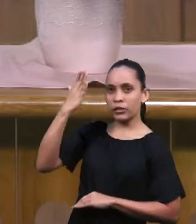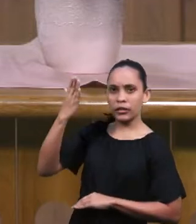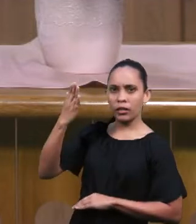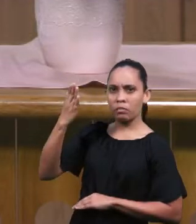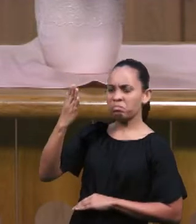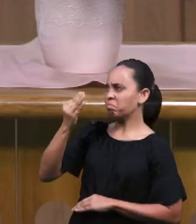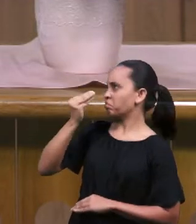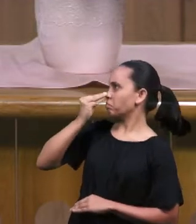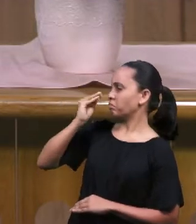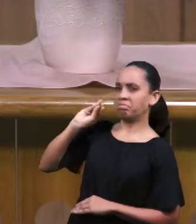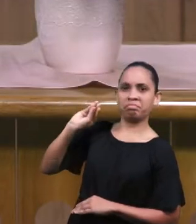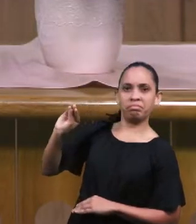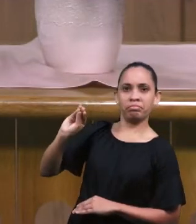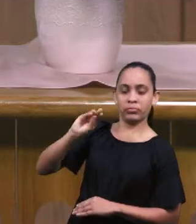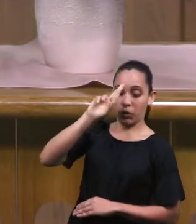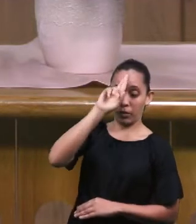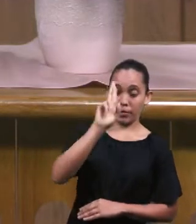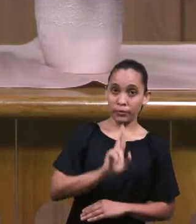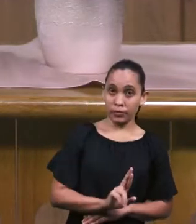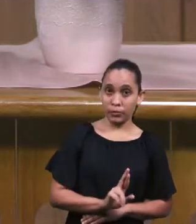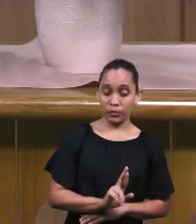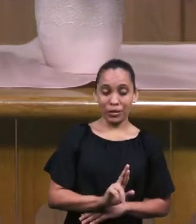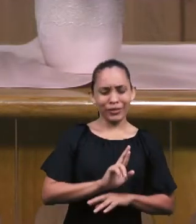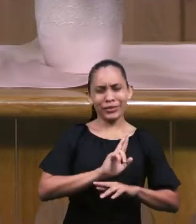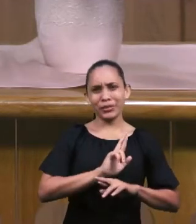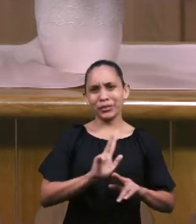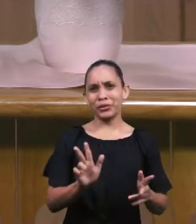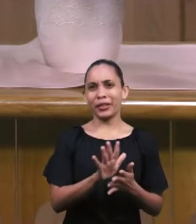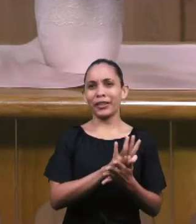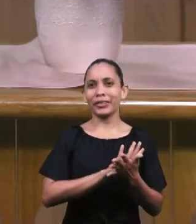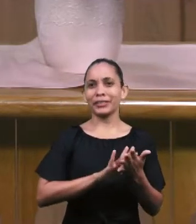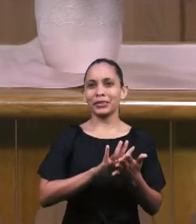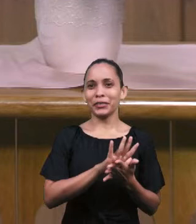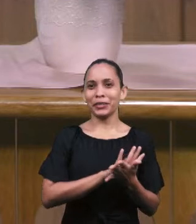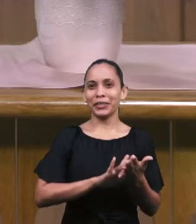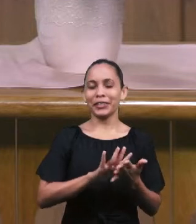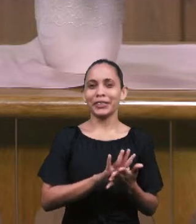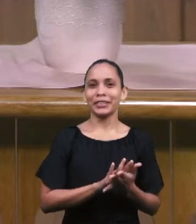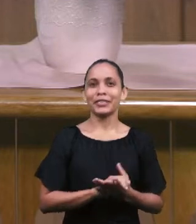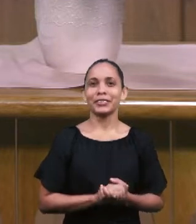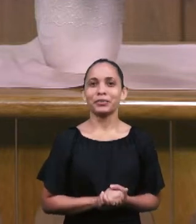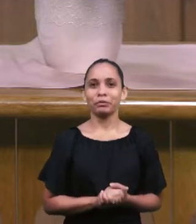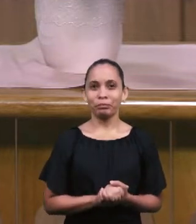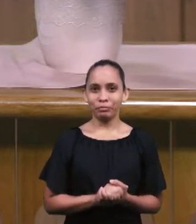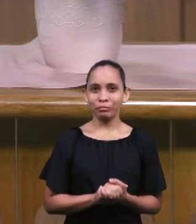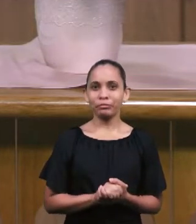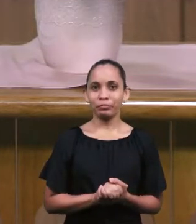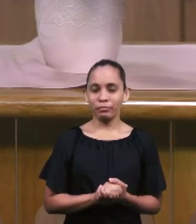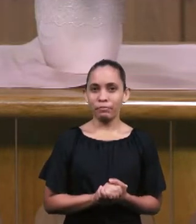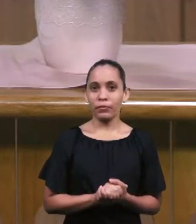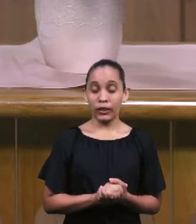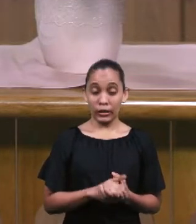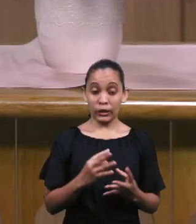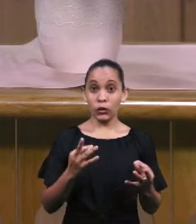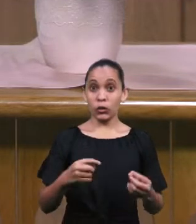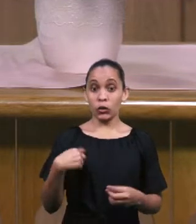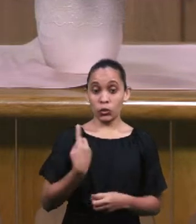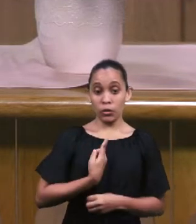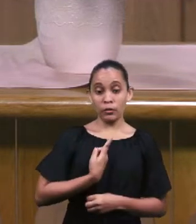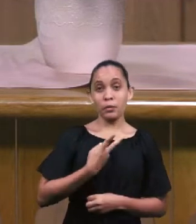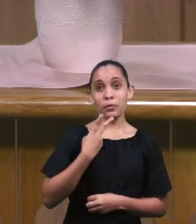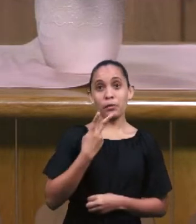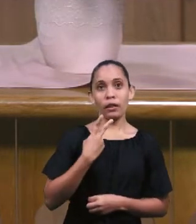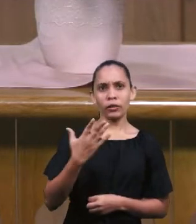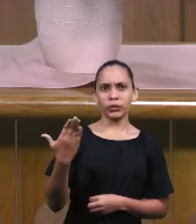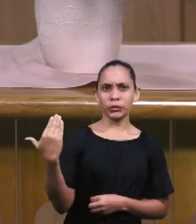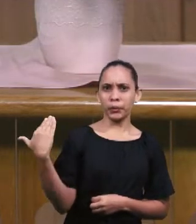révélation. L'Église a vécu de cela. Donc ce n'est pas différent aujourd'hui de ceux que nous sommes en train de parler, qui s'est passé au passé.